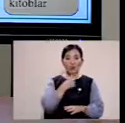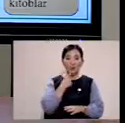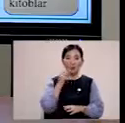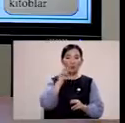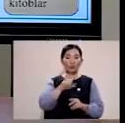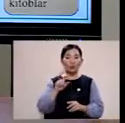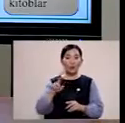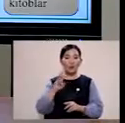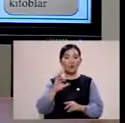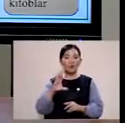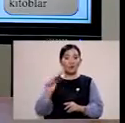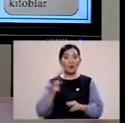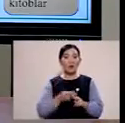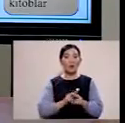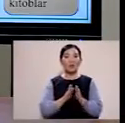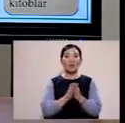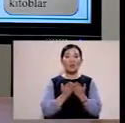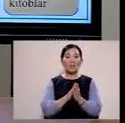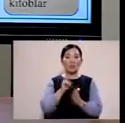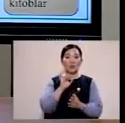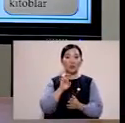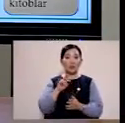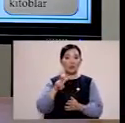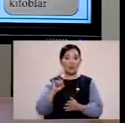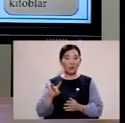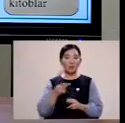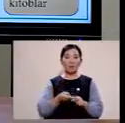buyum otlari, demak, kitoblar ekan.